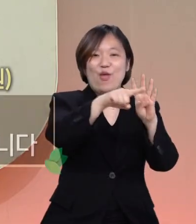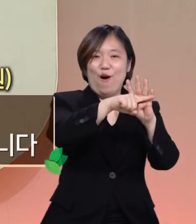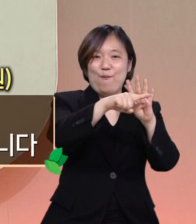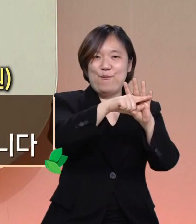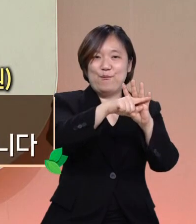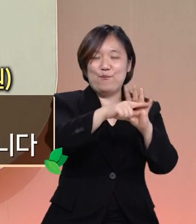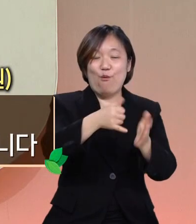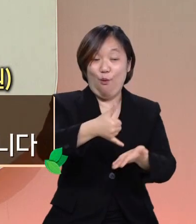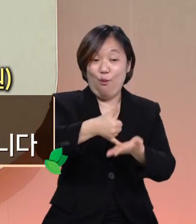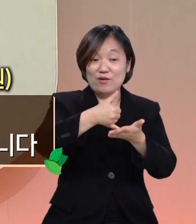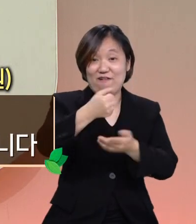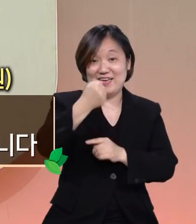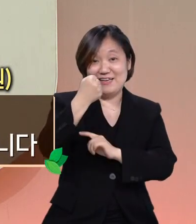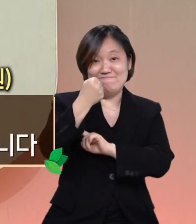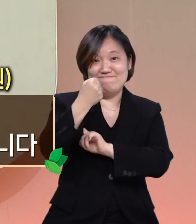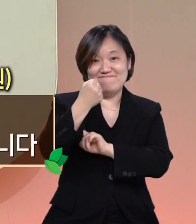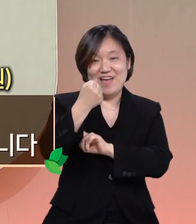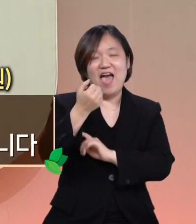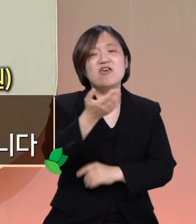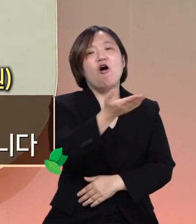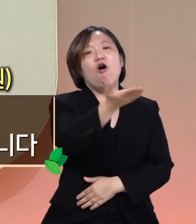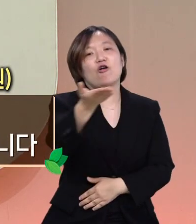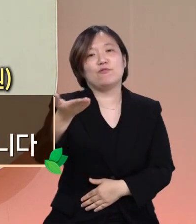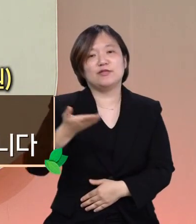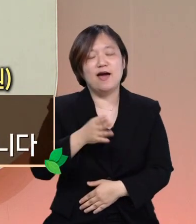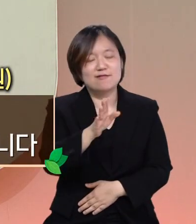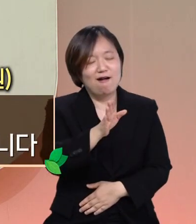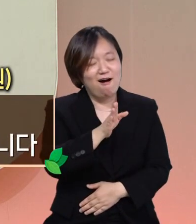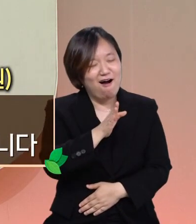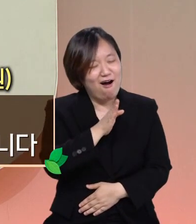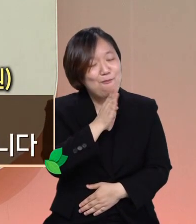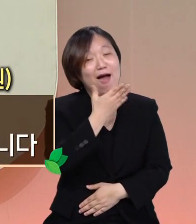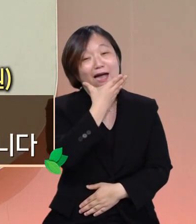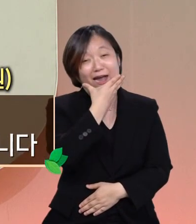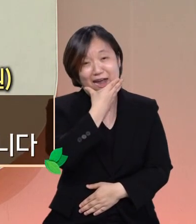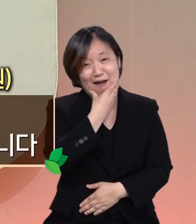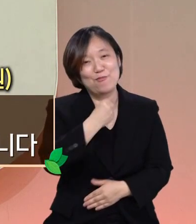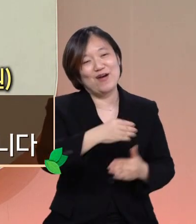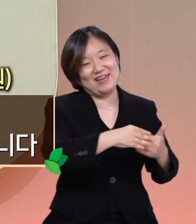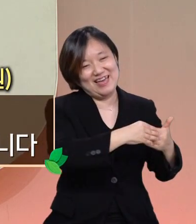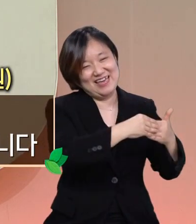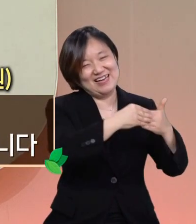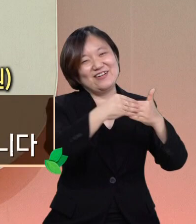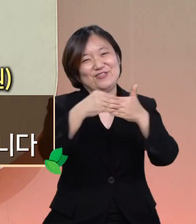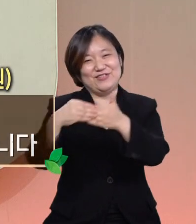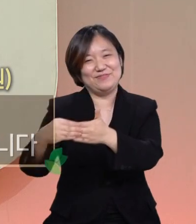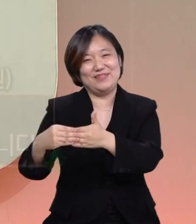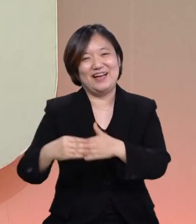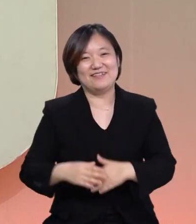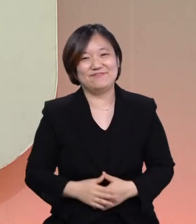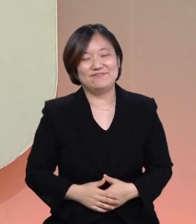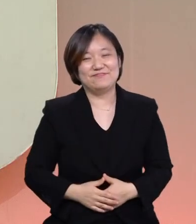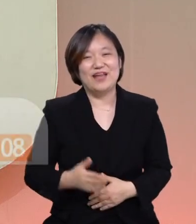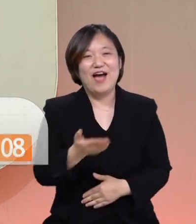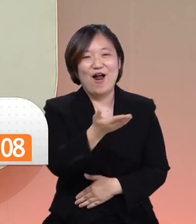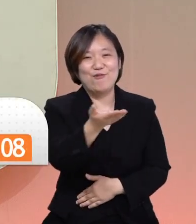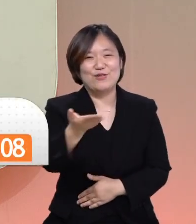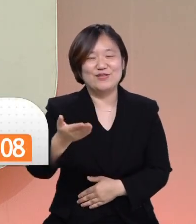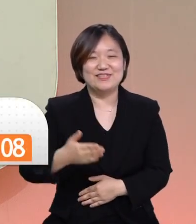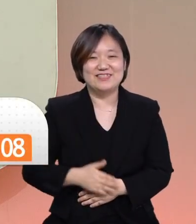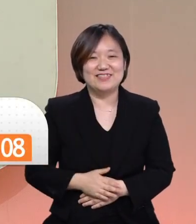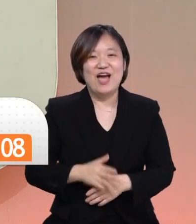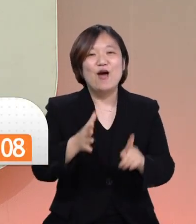공덕의 힘이 여러분들을 진정한 행복의 길로 이끌어 줄 것입니다 여러분